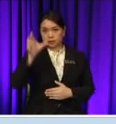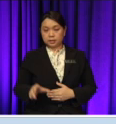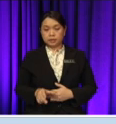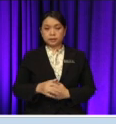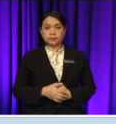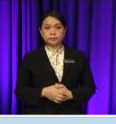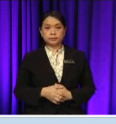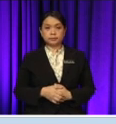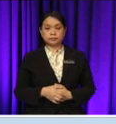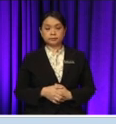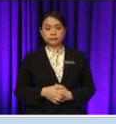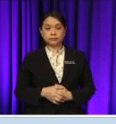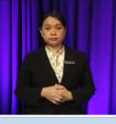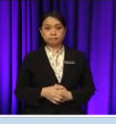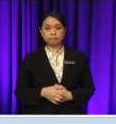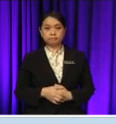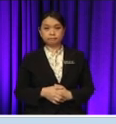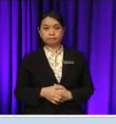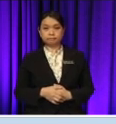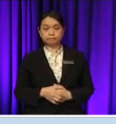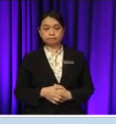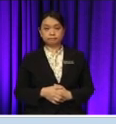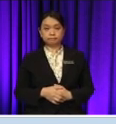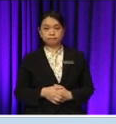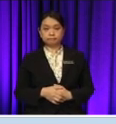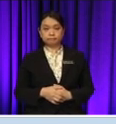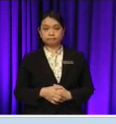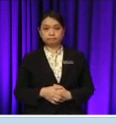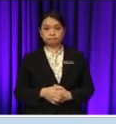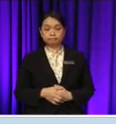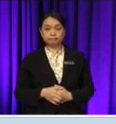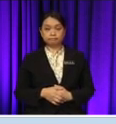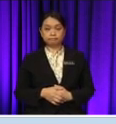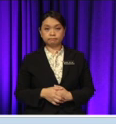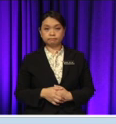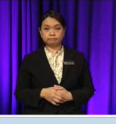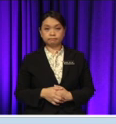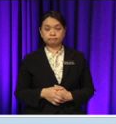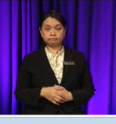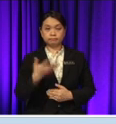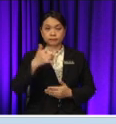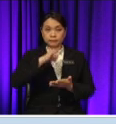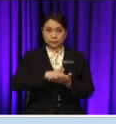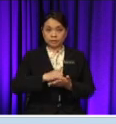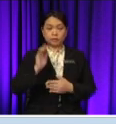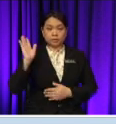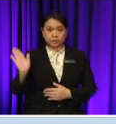pengiraan Oke dan kita ada untuk faedah atau pinjaman Siti